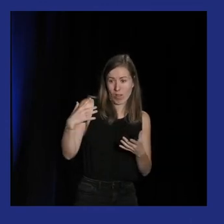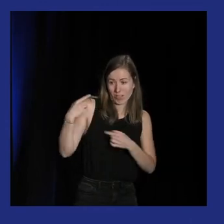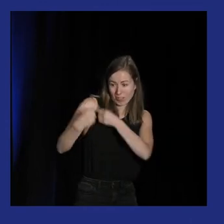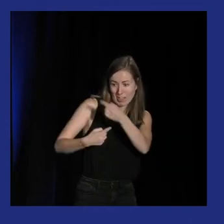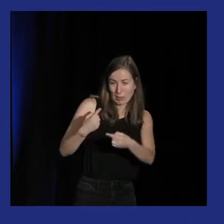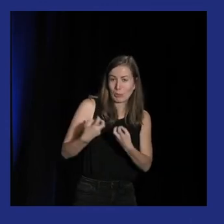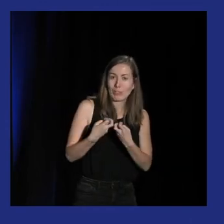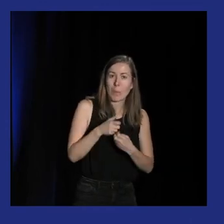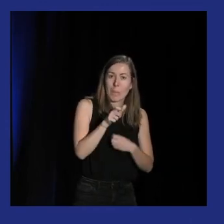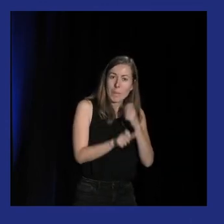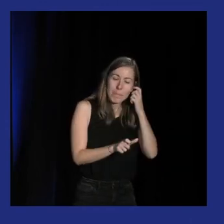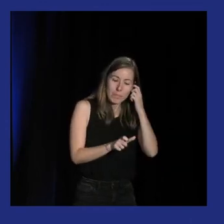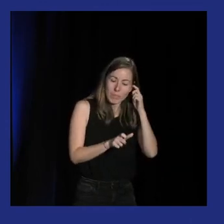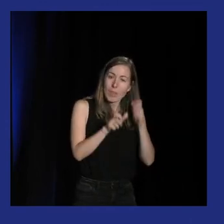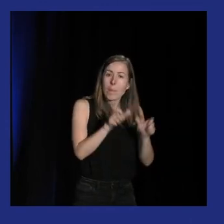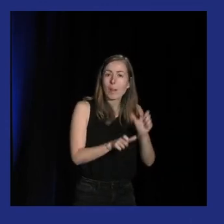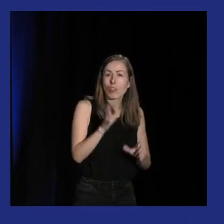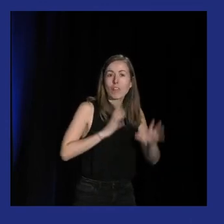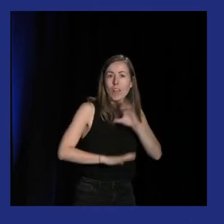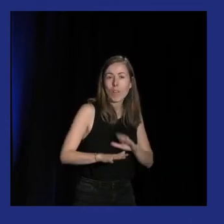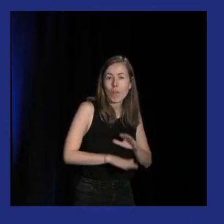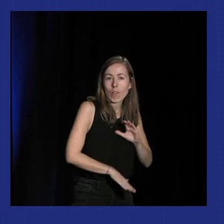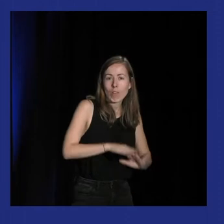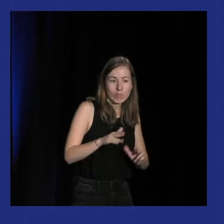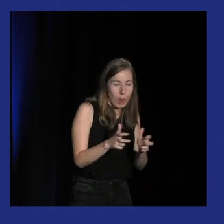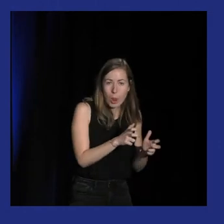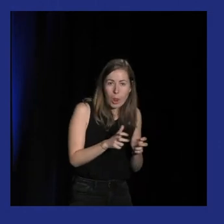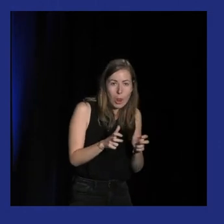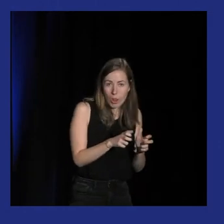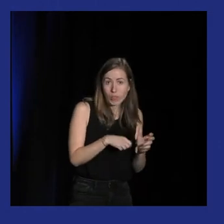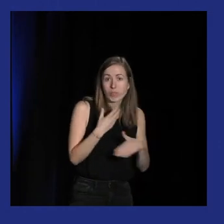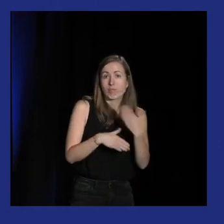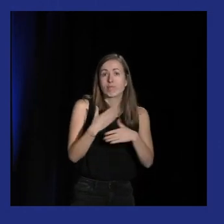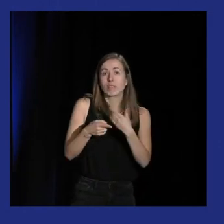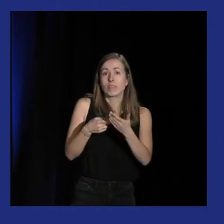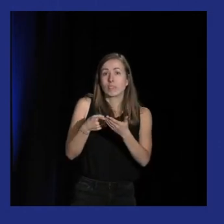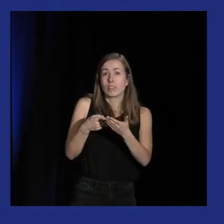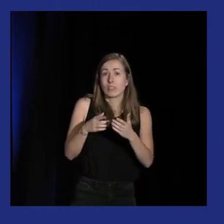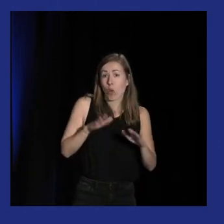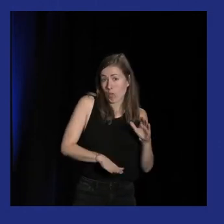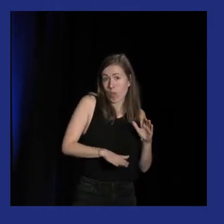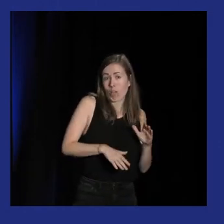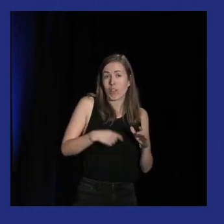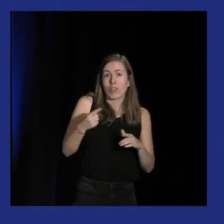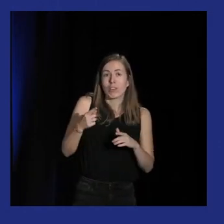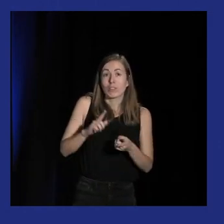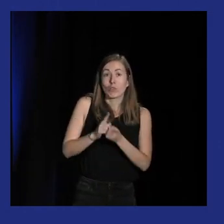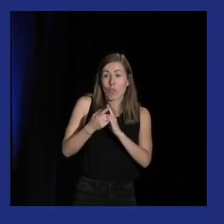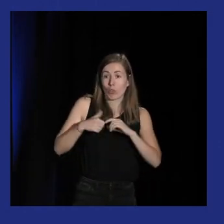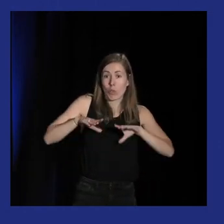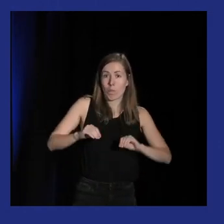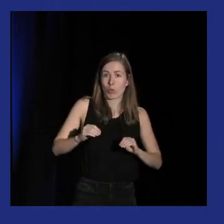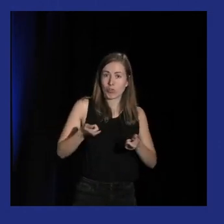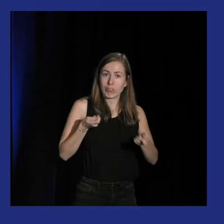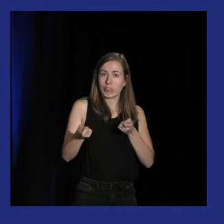orchestres ou dans des institutions qui sont des institutions institutions un peu redondant mais vous voyez ce que je veux